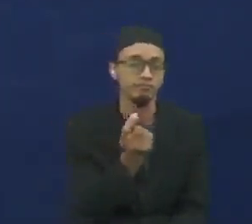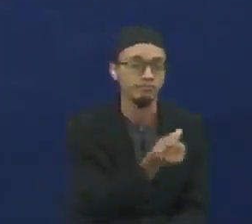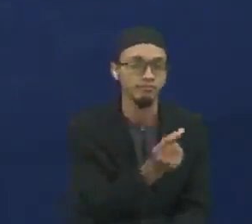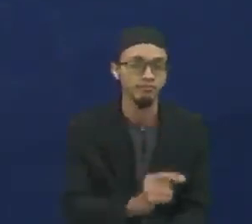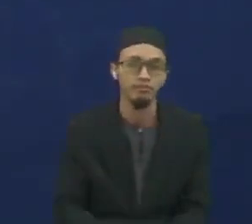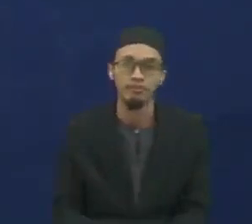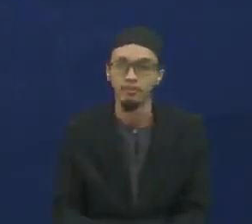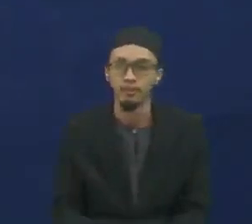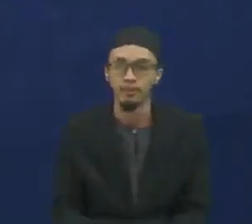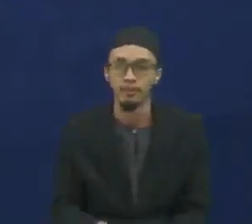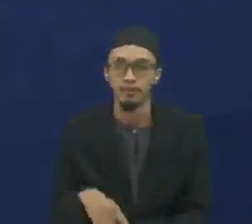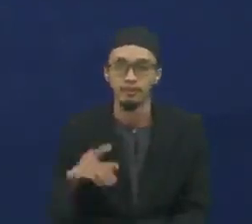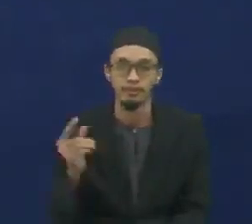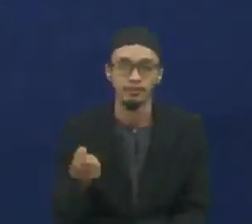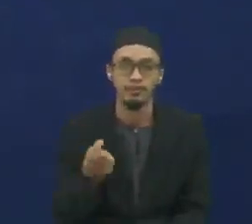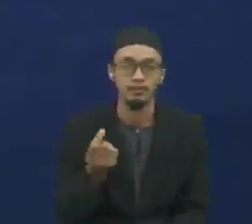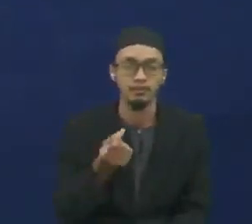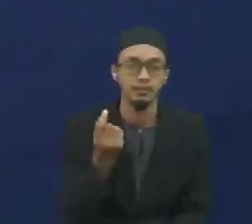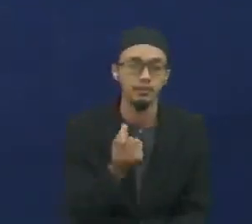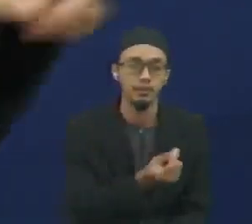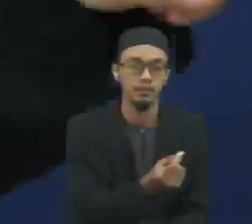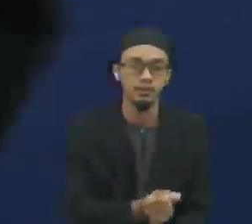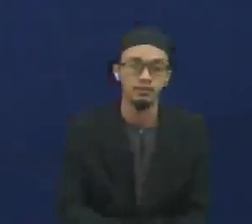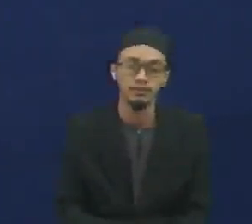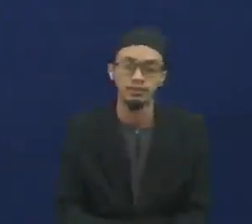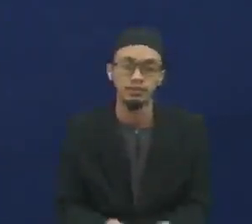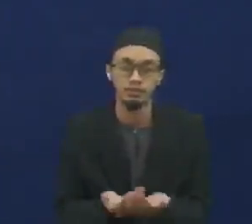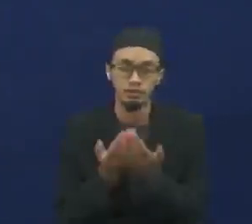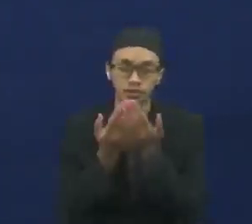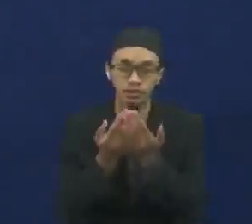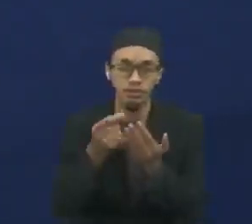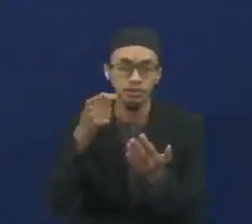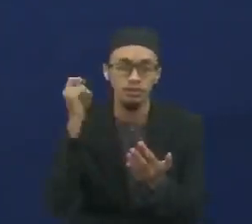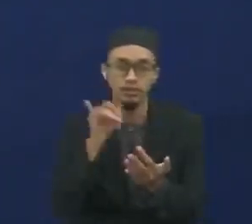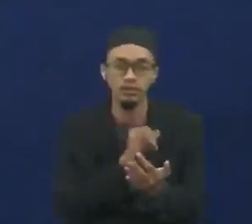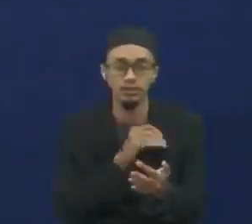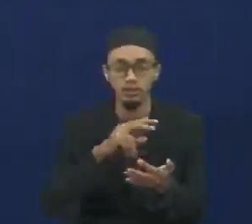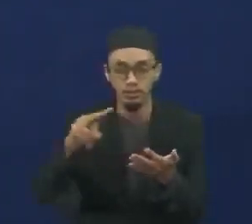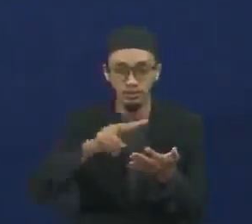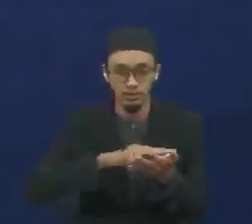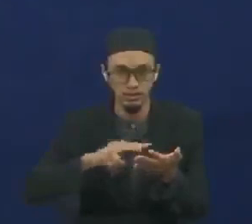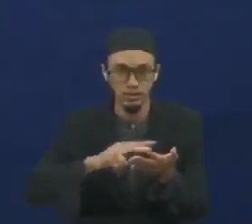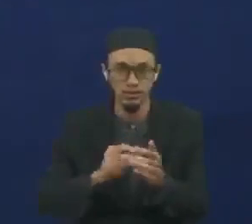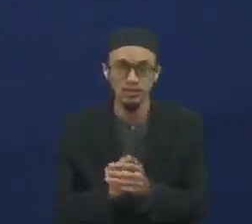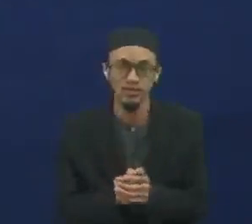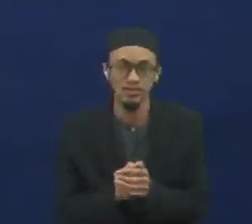wa min kulli ainin lamah. Doa yang saya baca tadi sampai magic Ustaz Nur Rus tak berjaya.